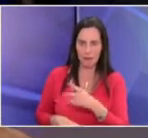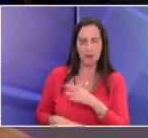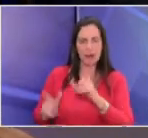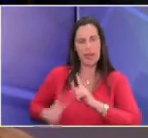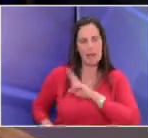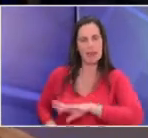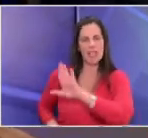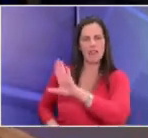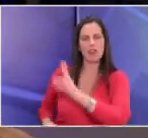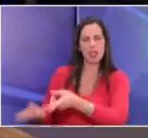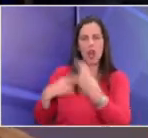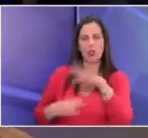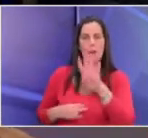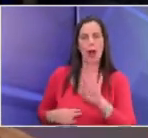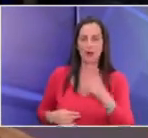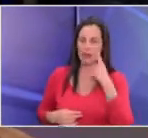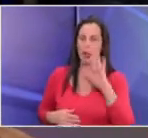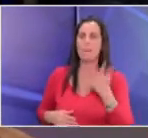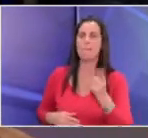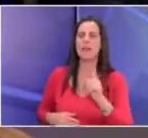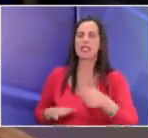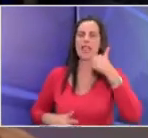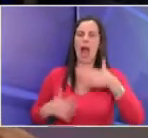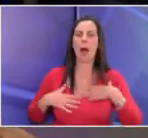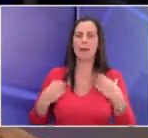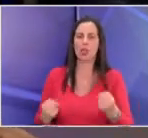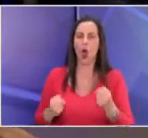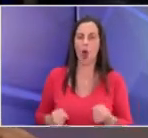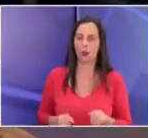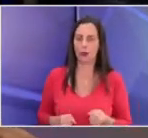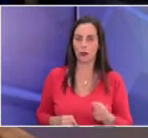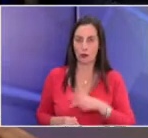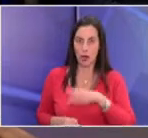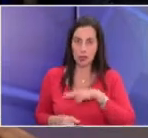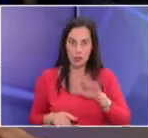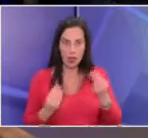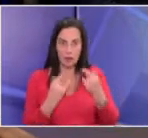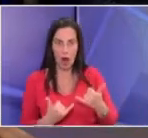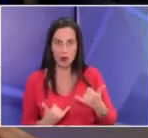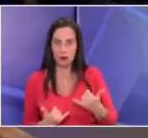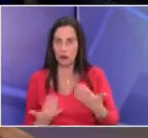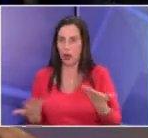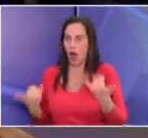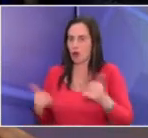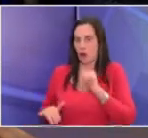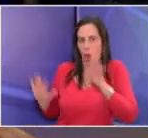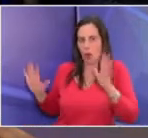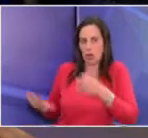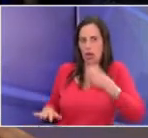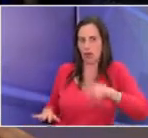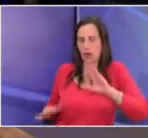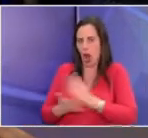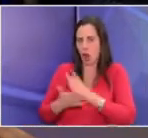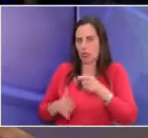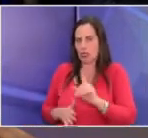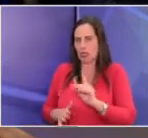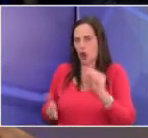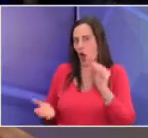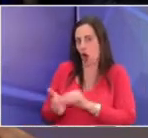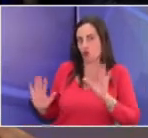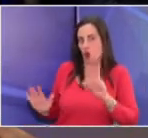הזה, לא נוותר. וחבר'ה, אני אגיד לכם את האמת, בתור פוליטיקאים, אנחנו מצפים ומחכים שתחזירו את הילד של